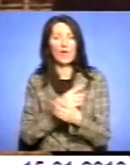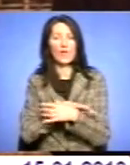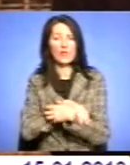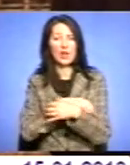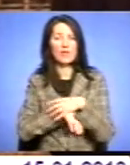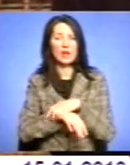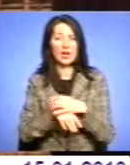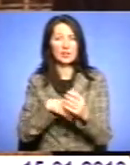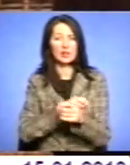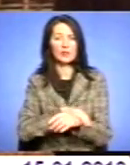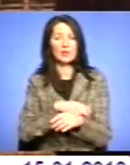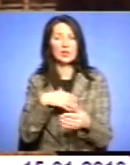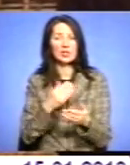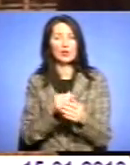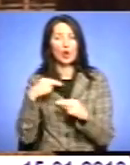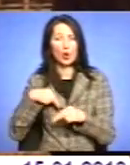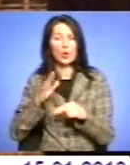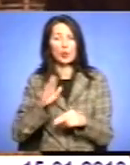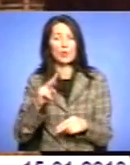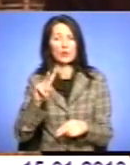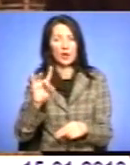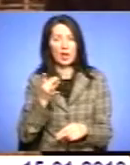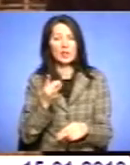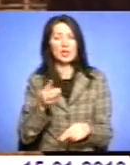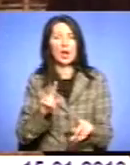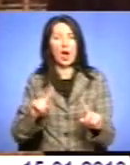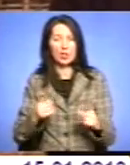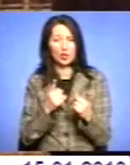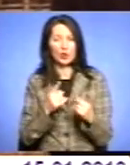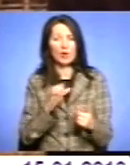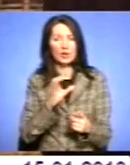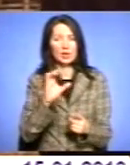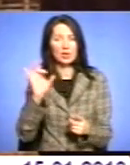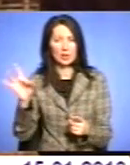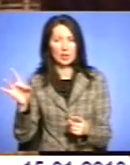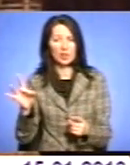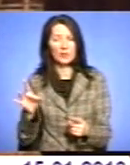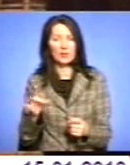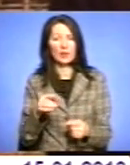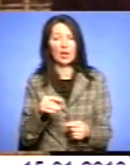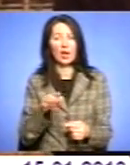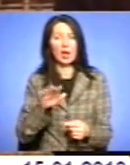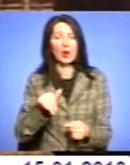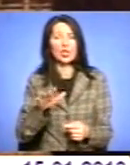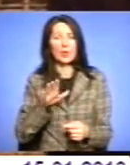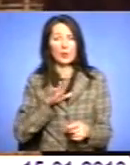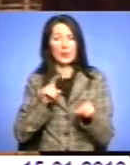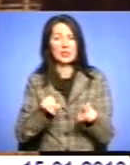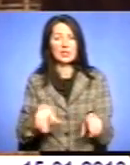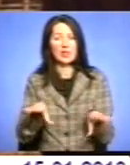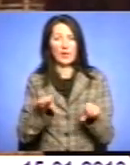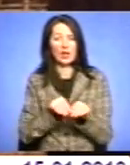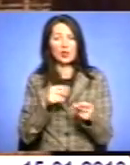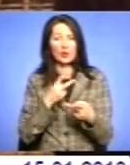правозахисну він був двічі ув'язнений радянською владою. В другий період свого ув'язнення він перебував з такими відомими політв'язнями